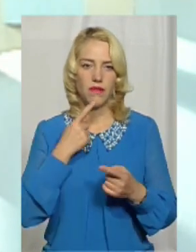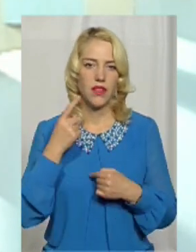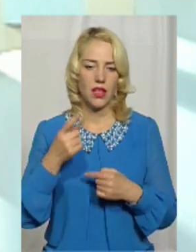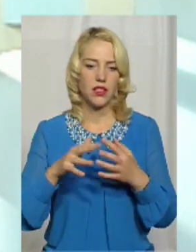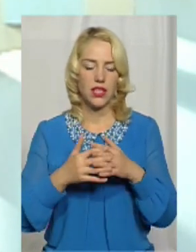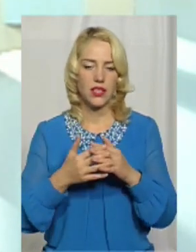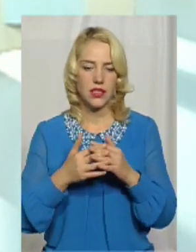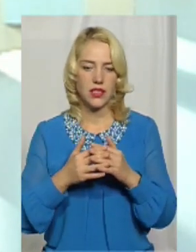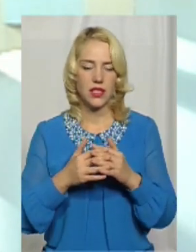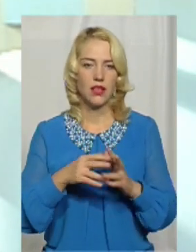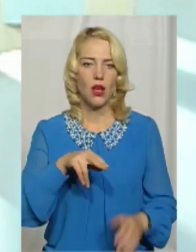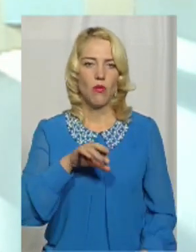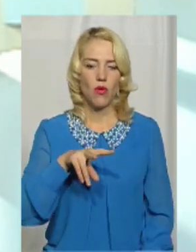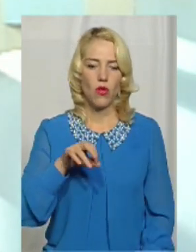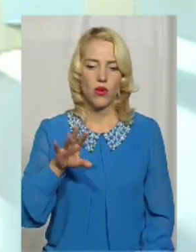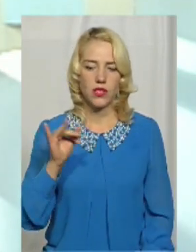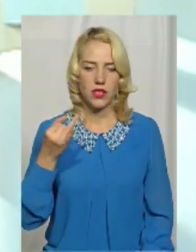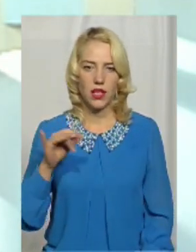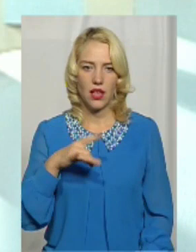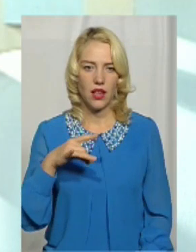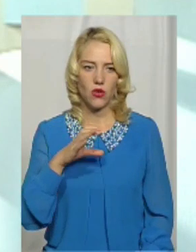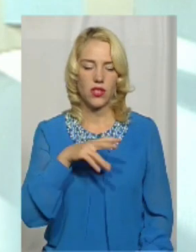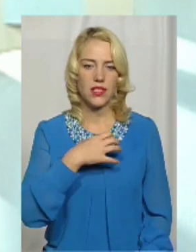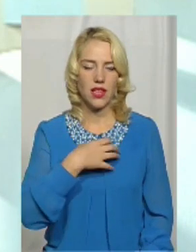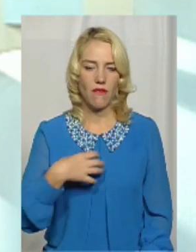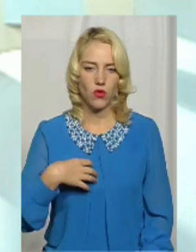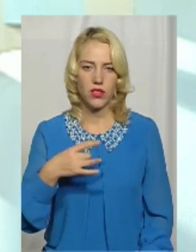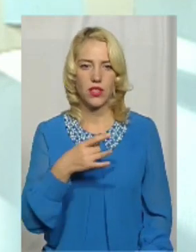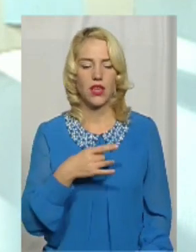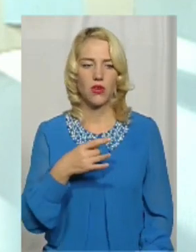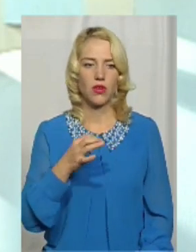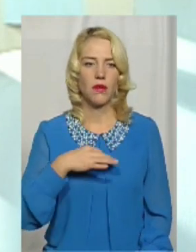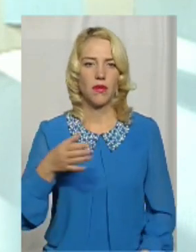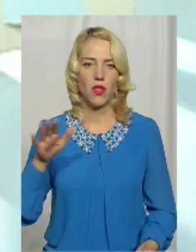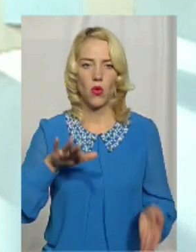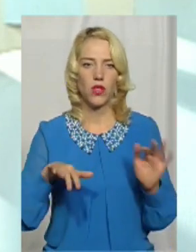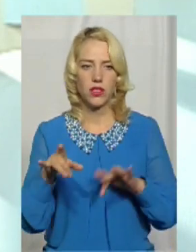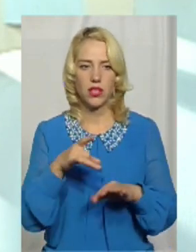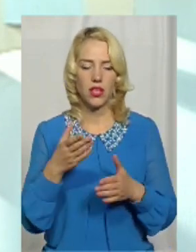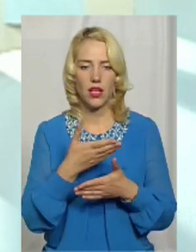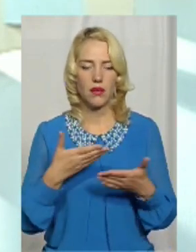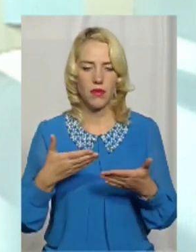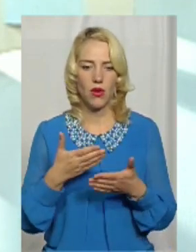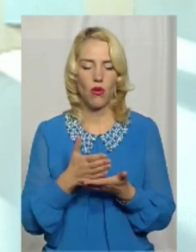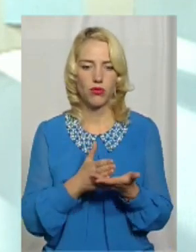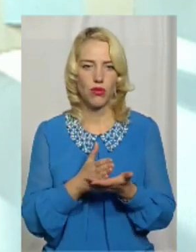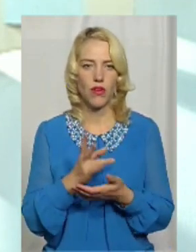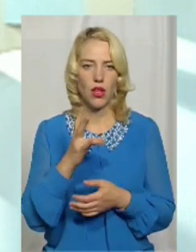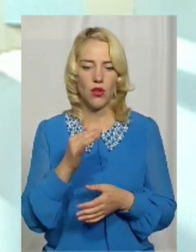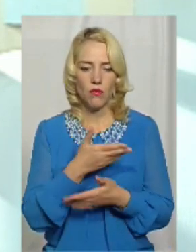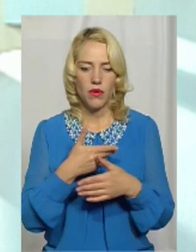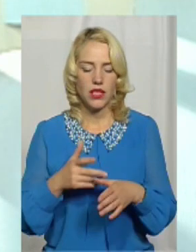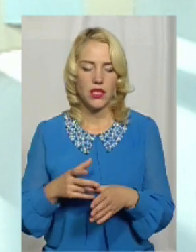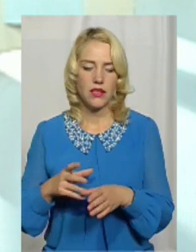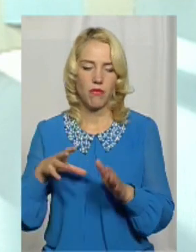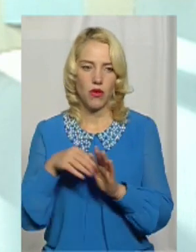сіл Полонського району, з Славутського району, Стожне, Тішина, з Білогірського району, який ми обслуговуємо. Але ми